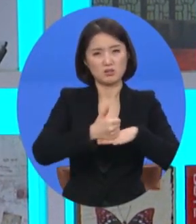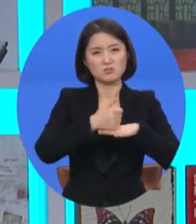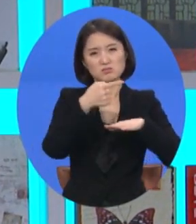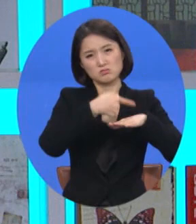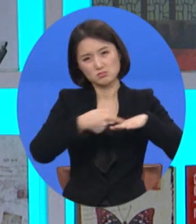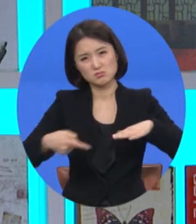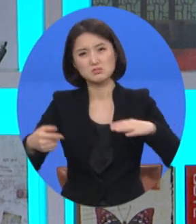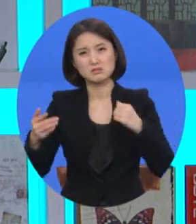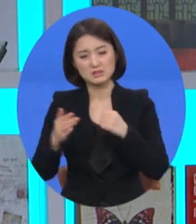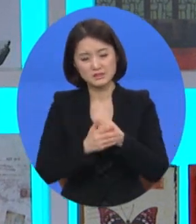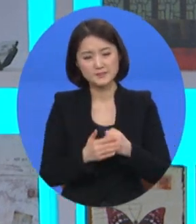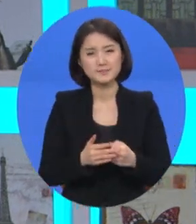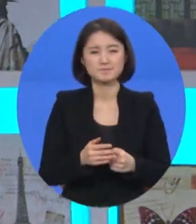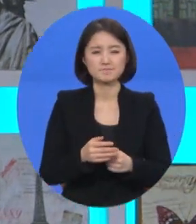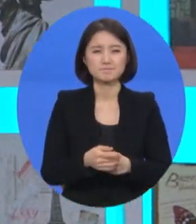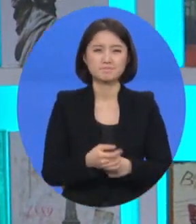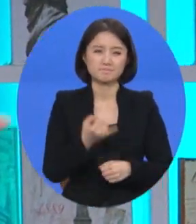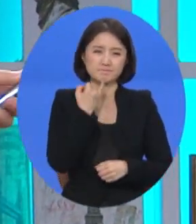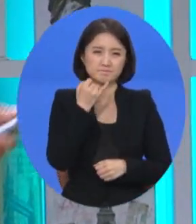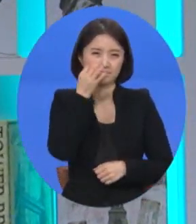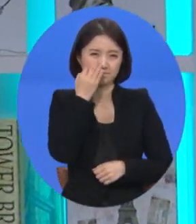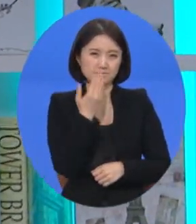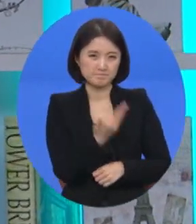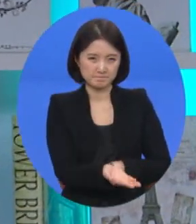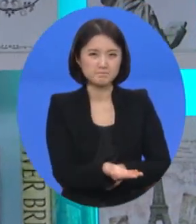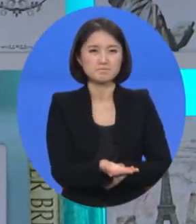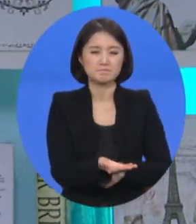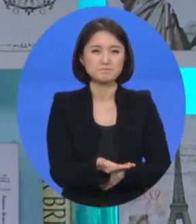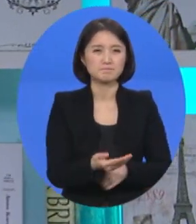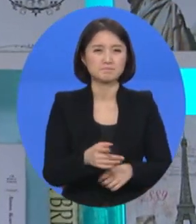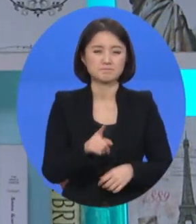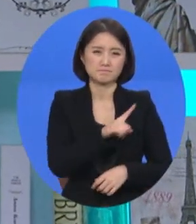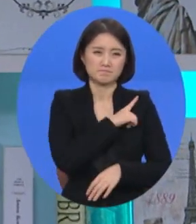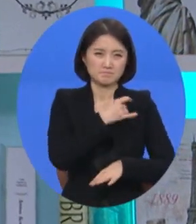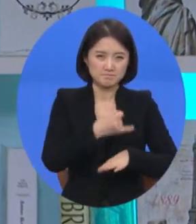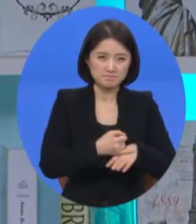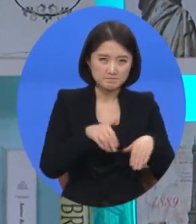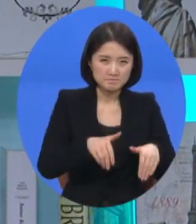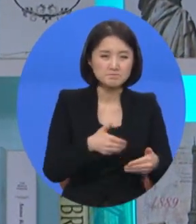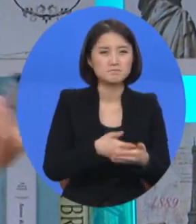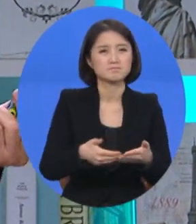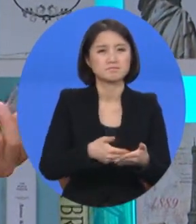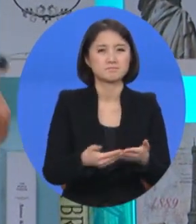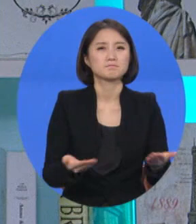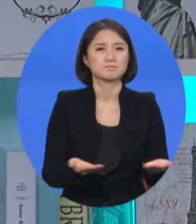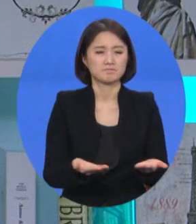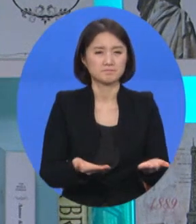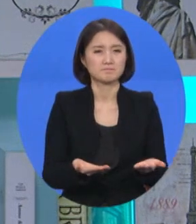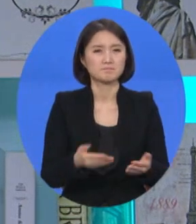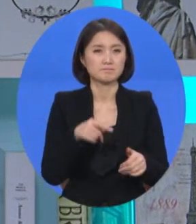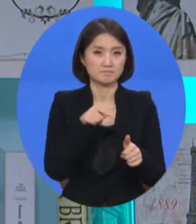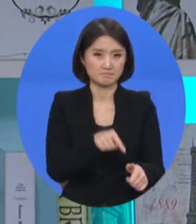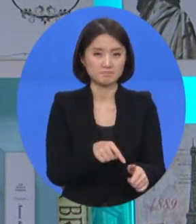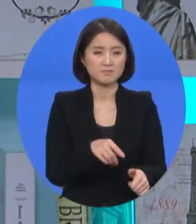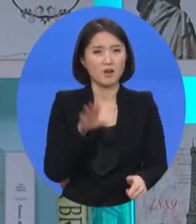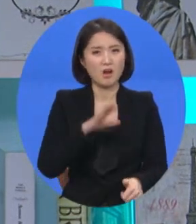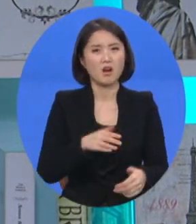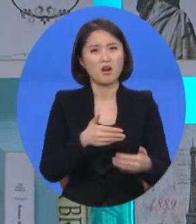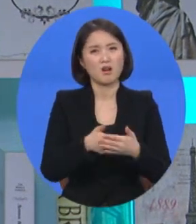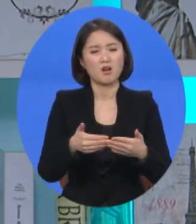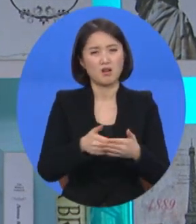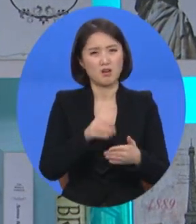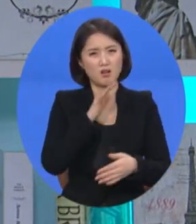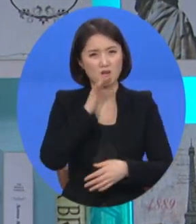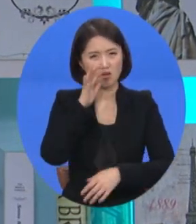대접을 받고 그림을 그렸죠 근데 이 이지 흐림 을 얼마나 잘 그리고 당대의 최고의 솜씨를 가지고